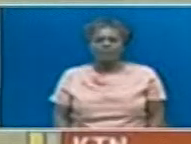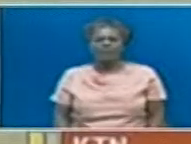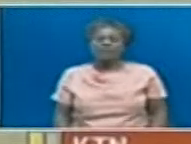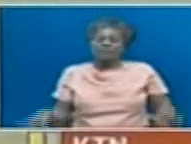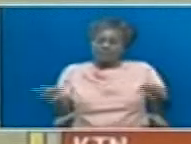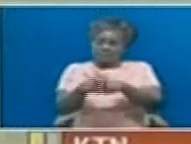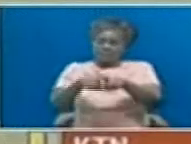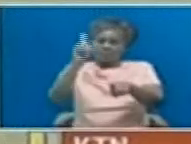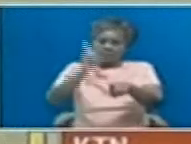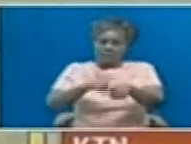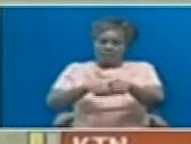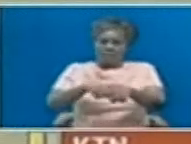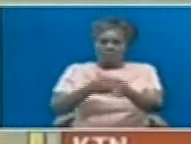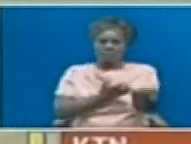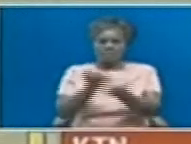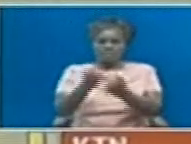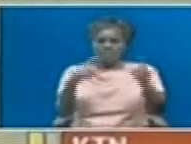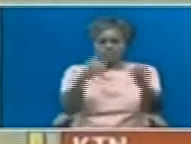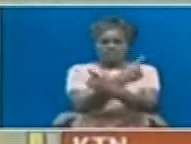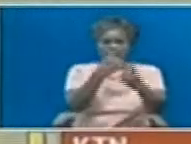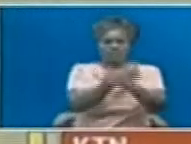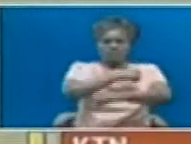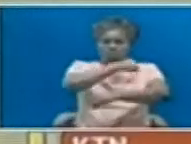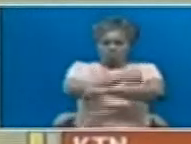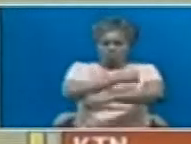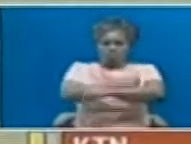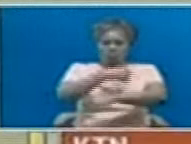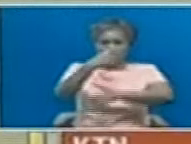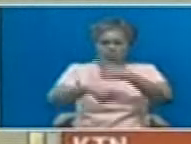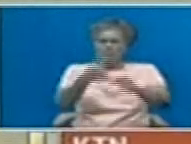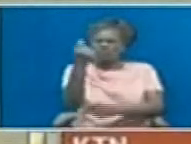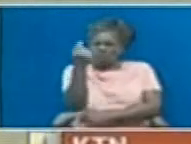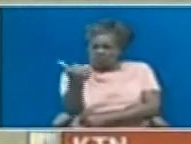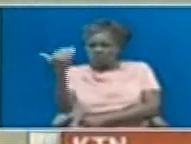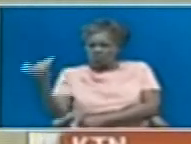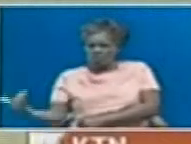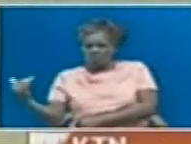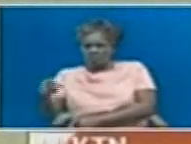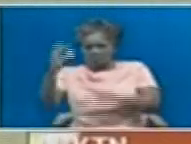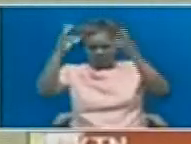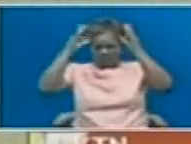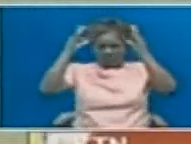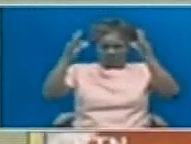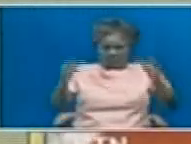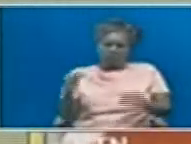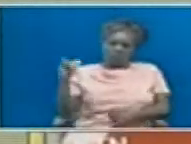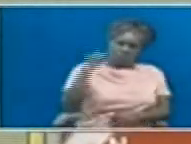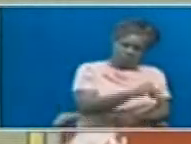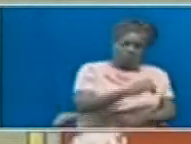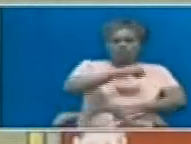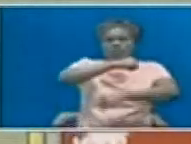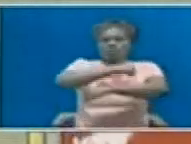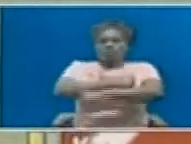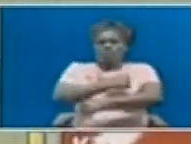Wakati huo huo, shughuli kwenye shule mbalimbali zimeendelezwa na wanafunzi wachache walioamua kusalia shuleni